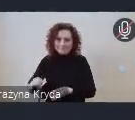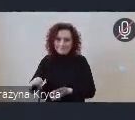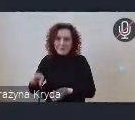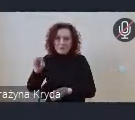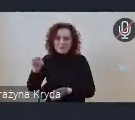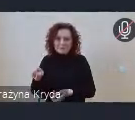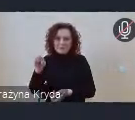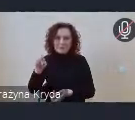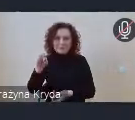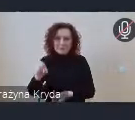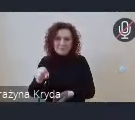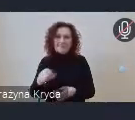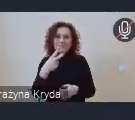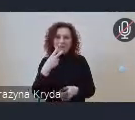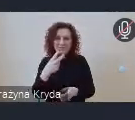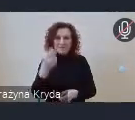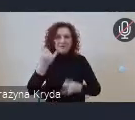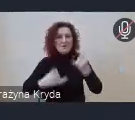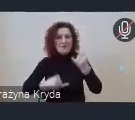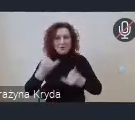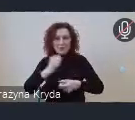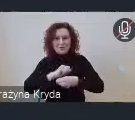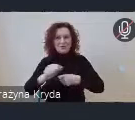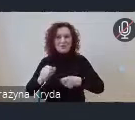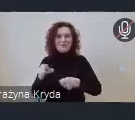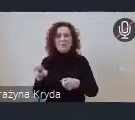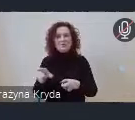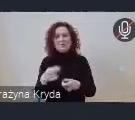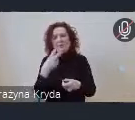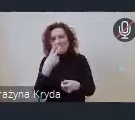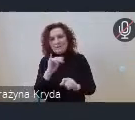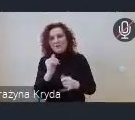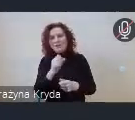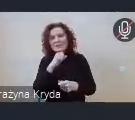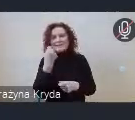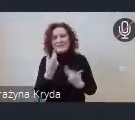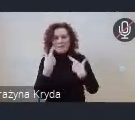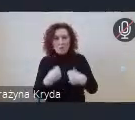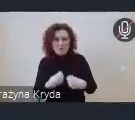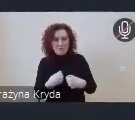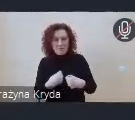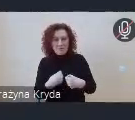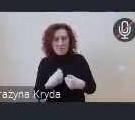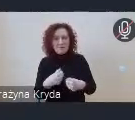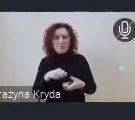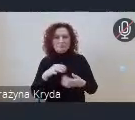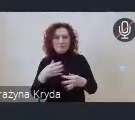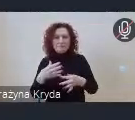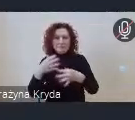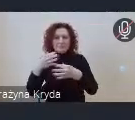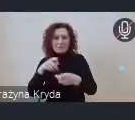poobserwować widać to bardzo często w jaki sposób starsze osoby korzystające ze schodów brak poręczy jest